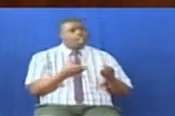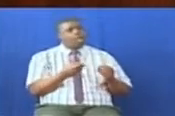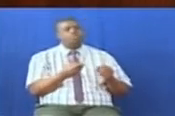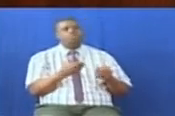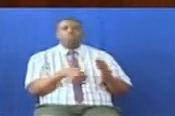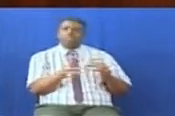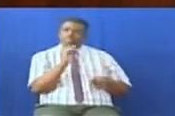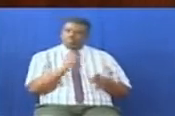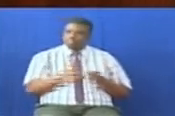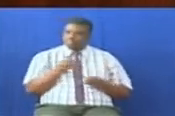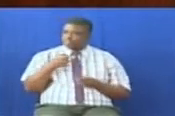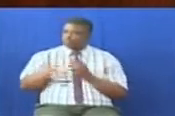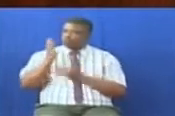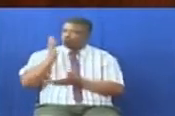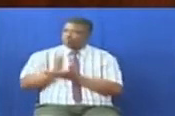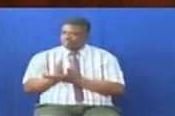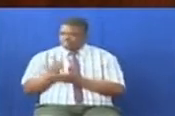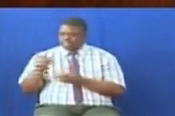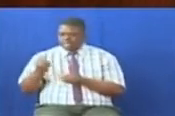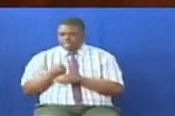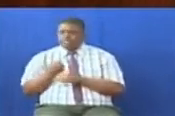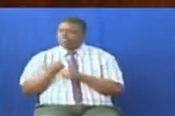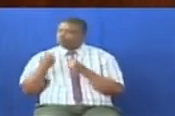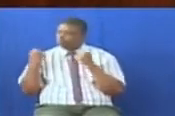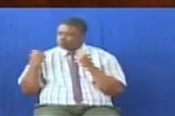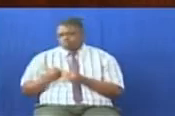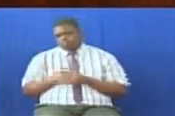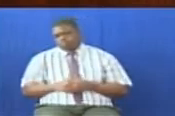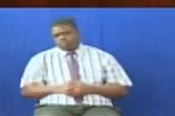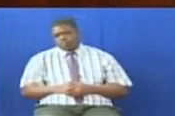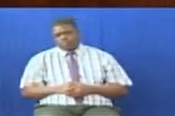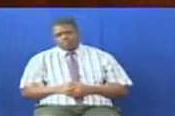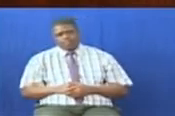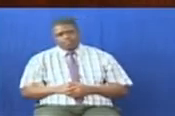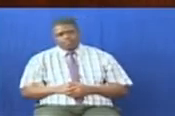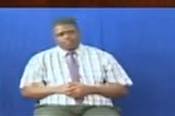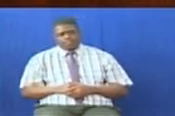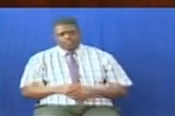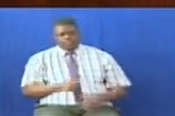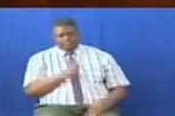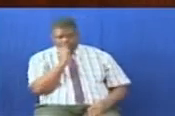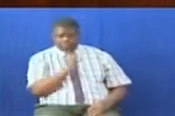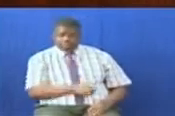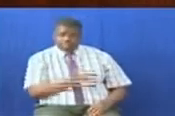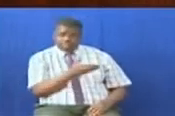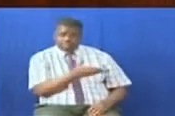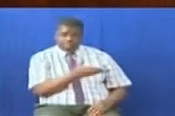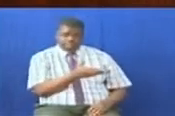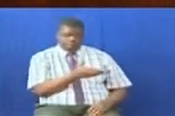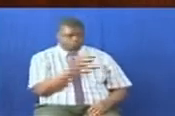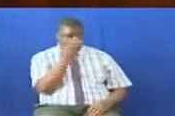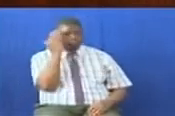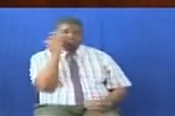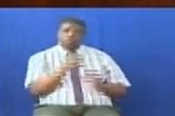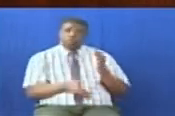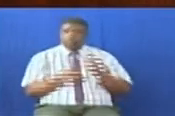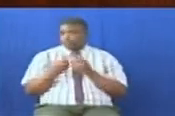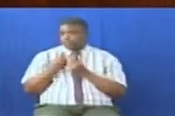sababu kwa kweli wanafanya kazi ngumu sana. Lakini Mheshimiwa Naibu Spika, nilitaka nimalizie kwa kusema